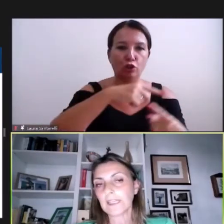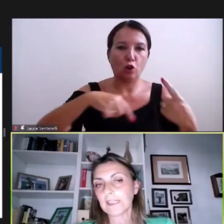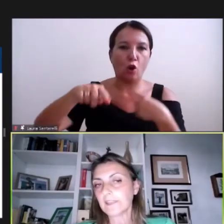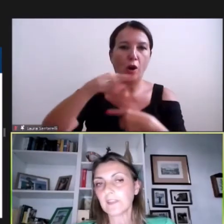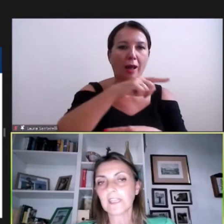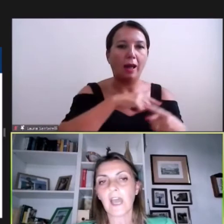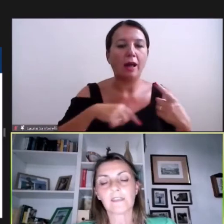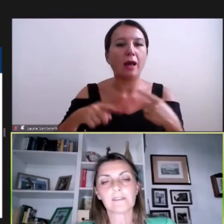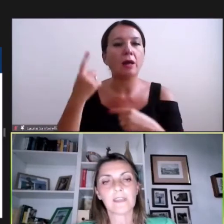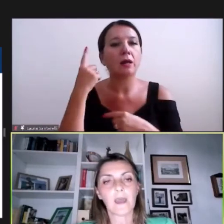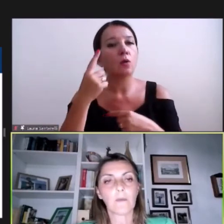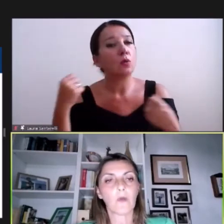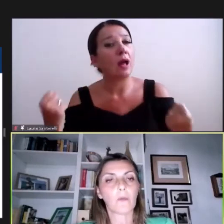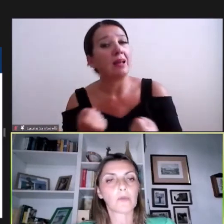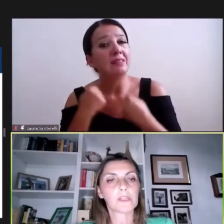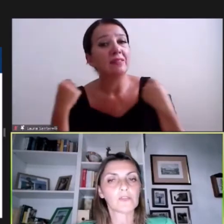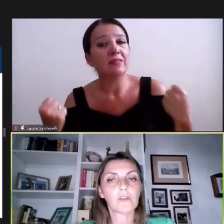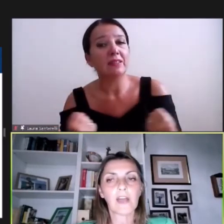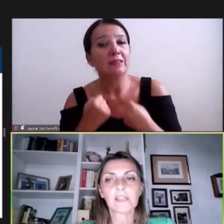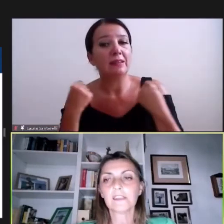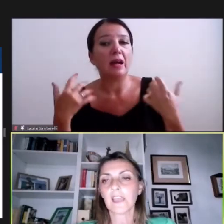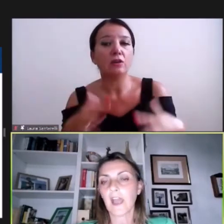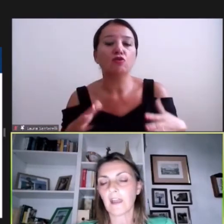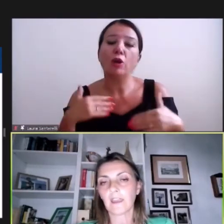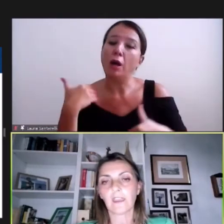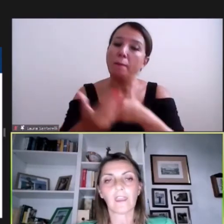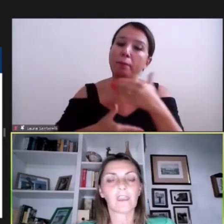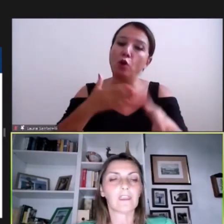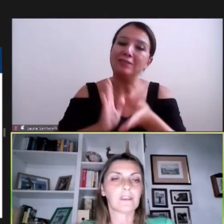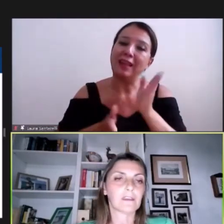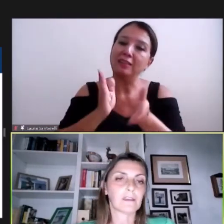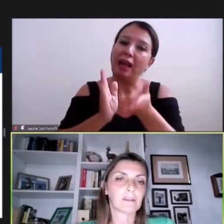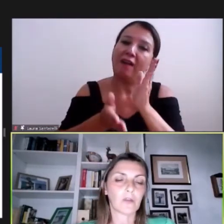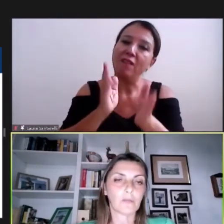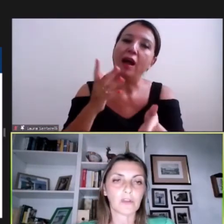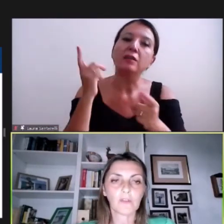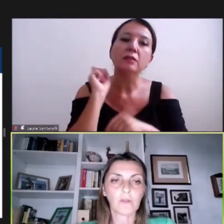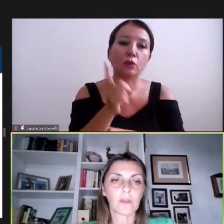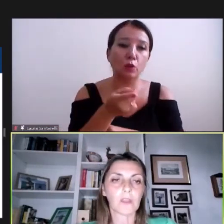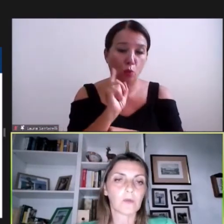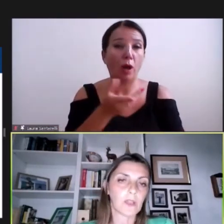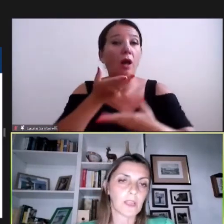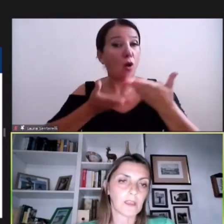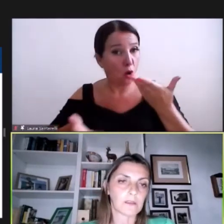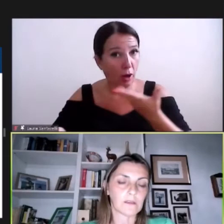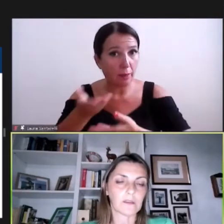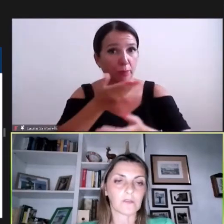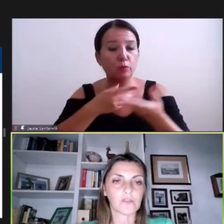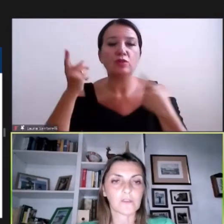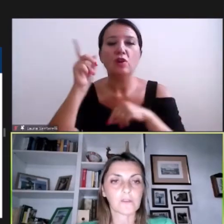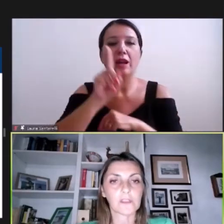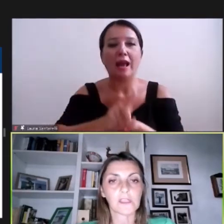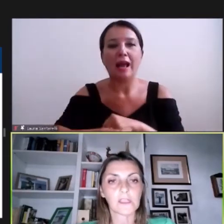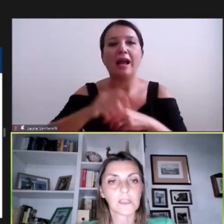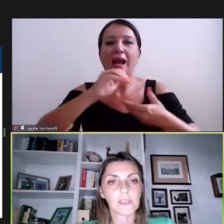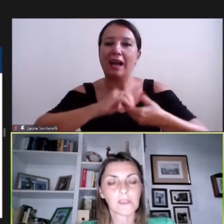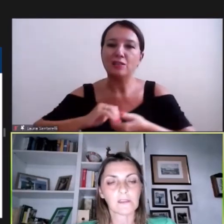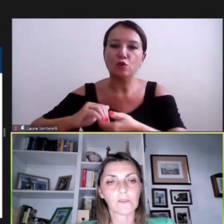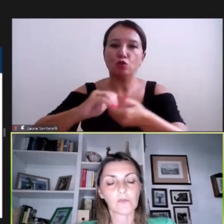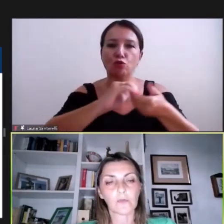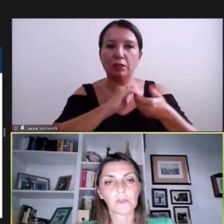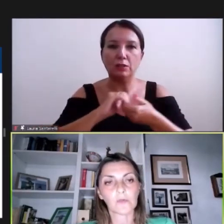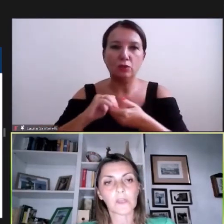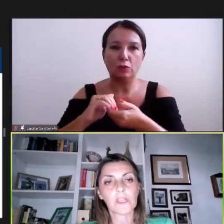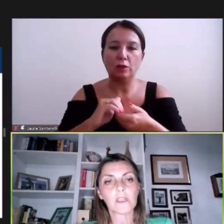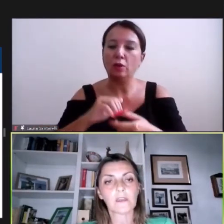Una delle attività che stiamo portando avanti anche in collaborazione con le associazioni